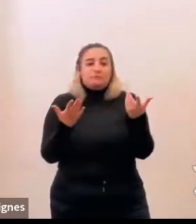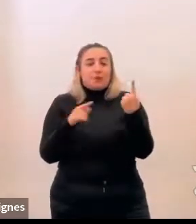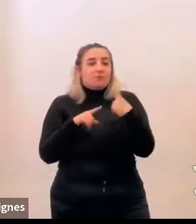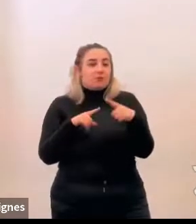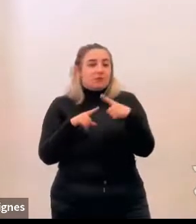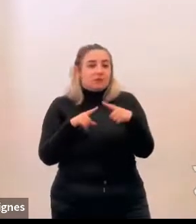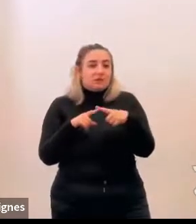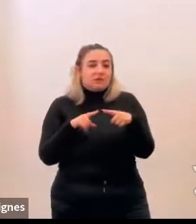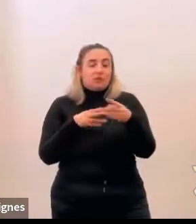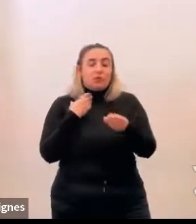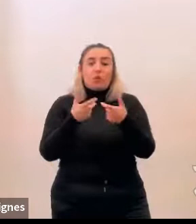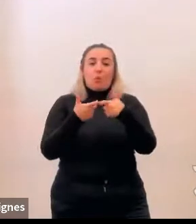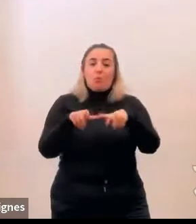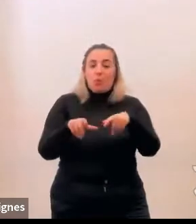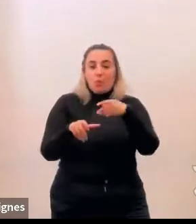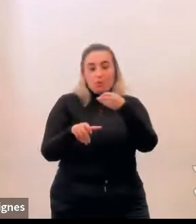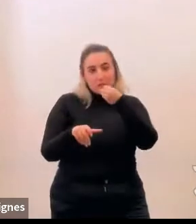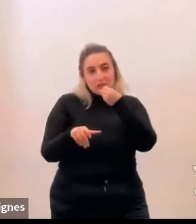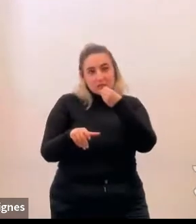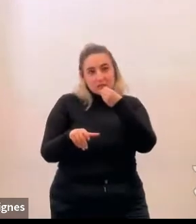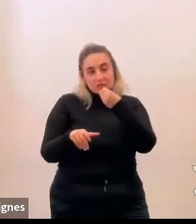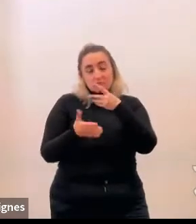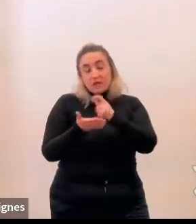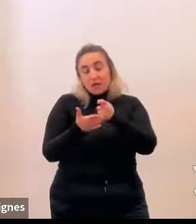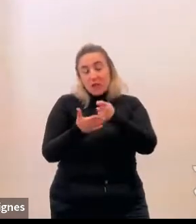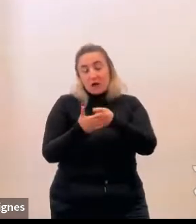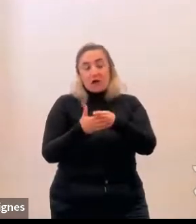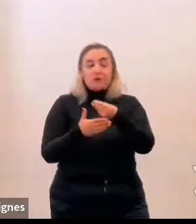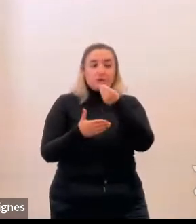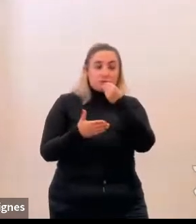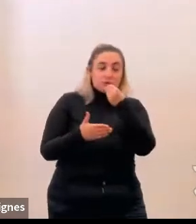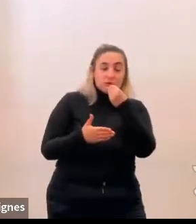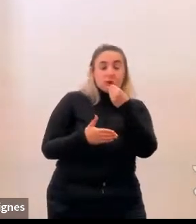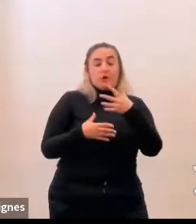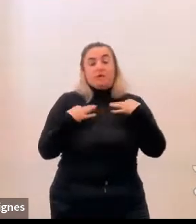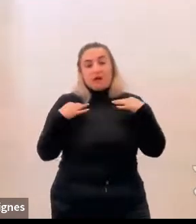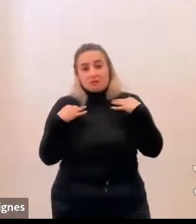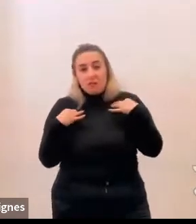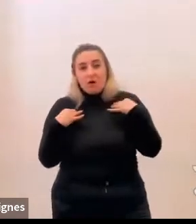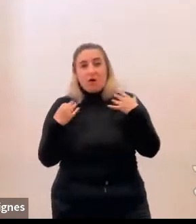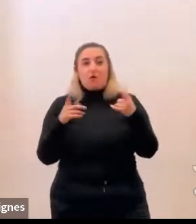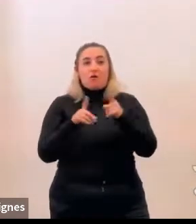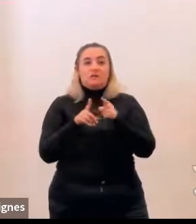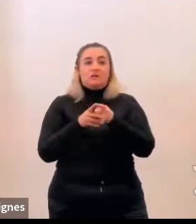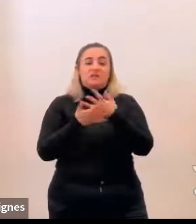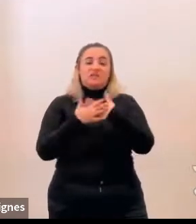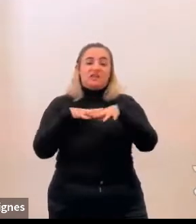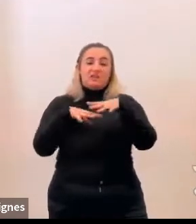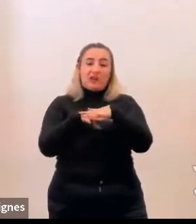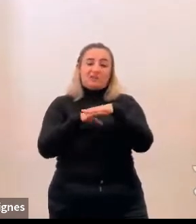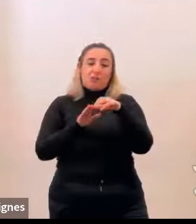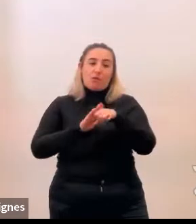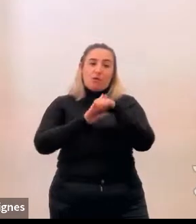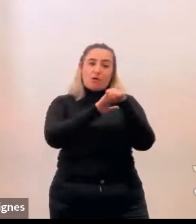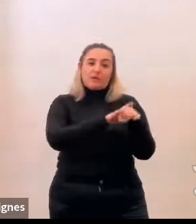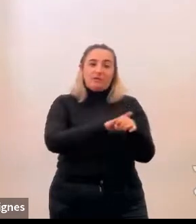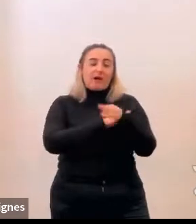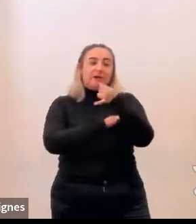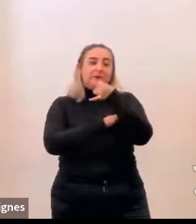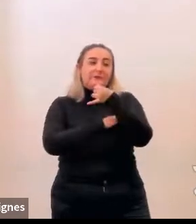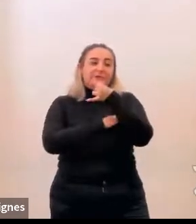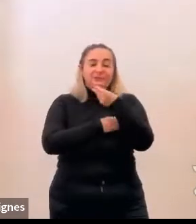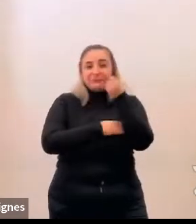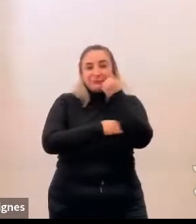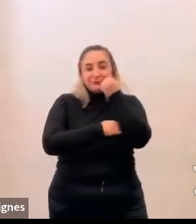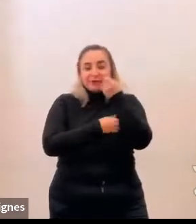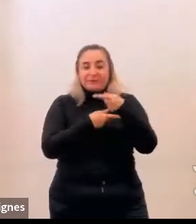bons d'achat de vêtements, de produits d'hygiène, de distribution de collations dans les quartiers prioritaires, en plus des petits déjeuners